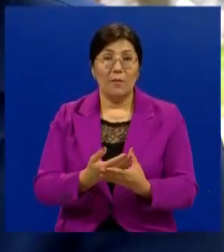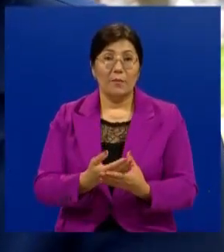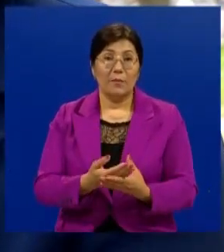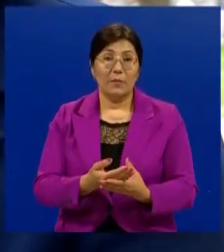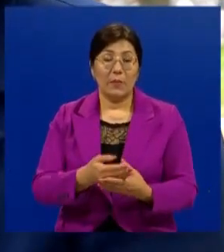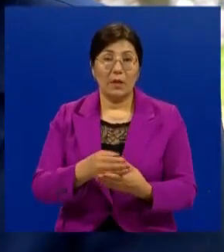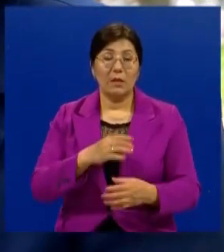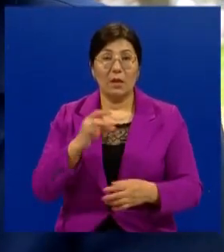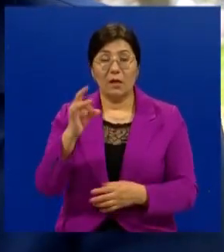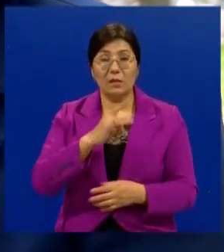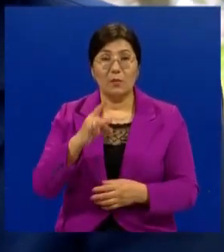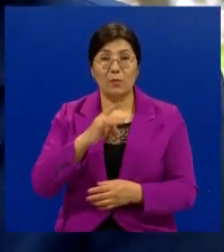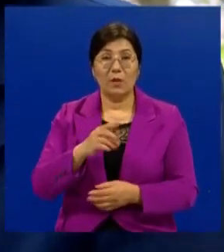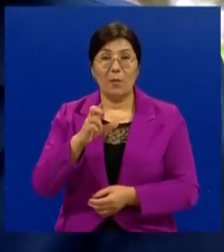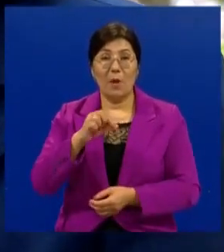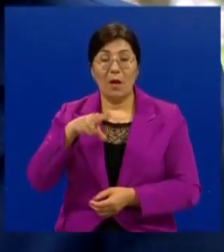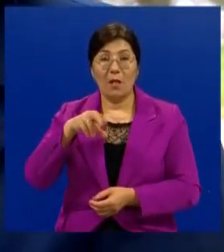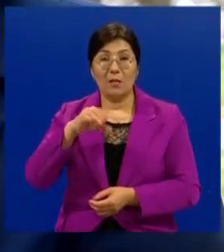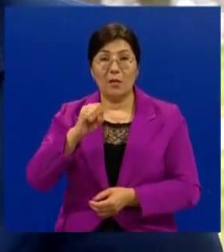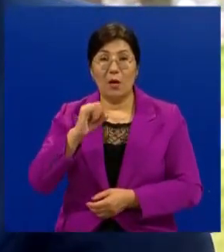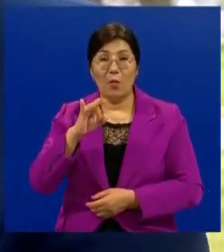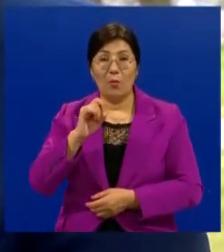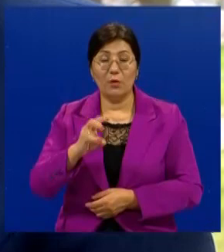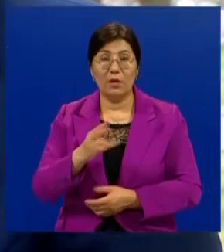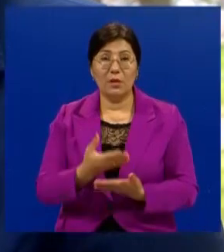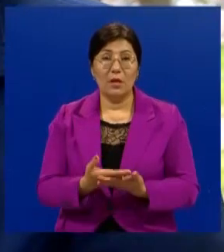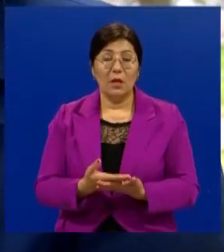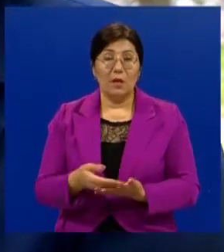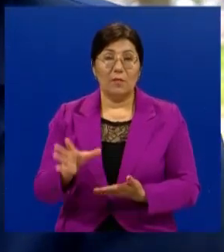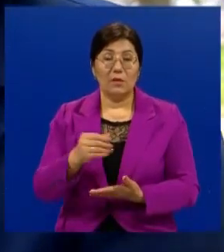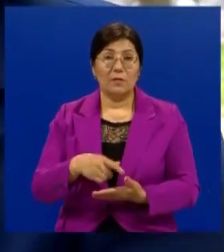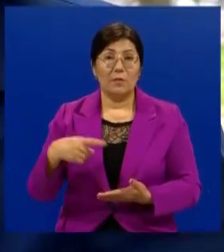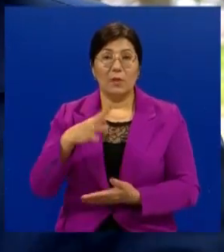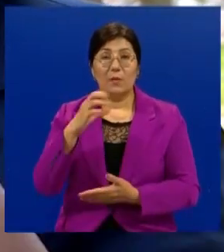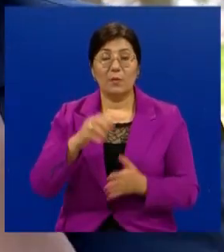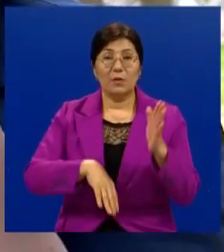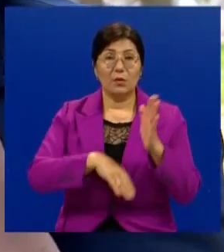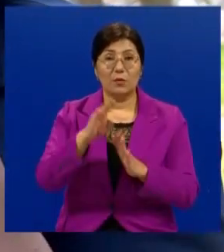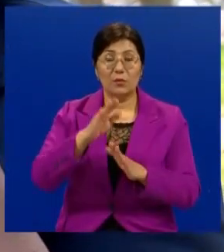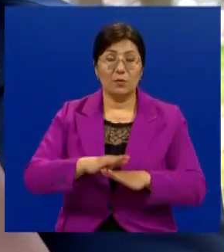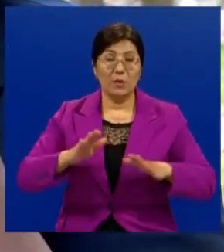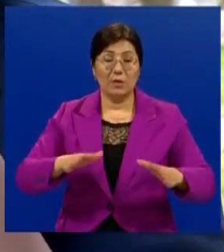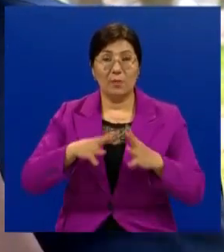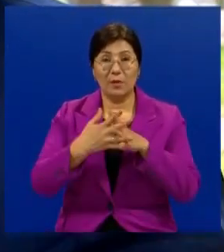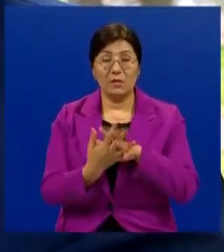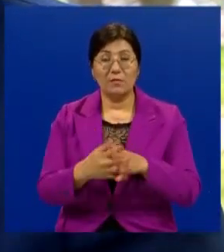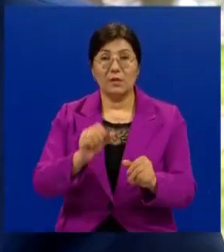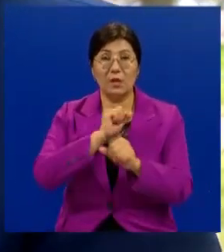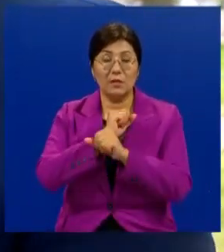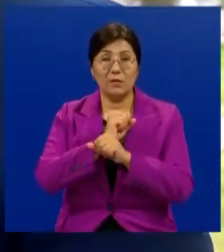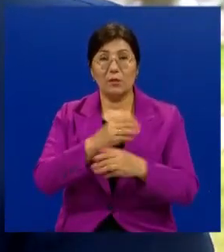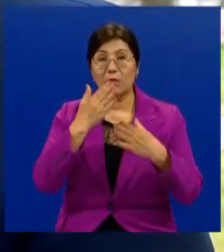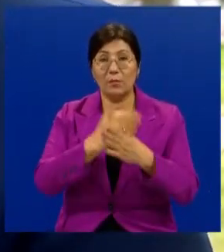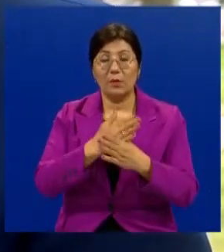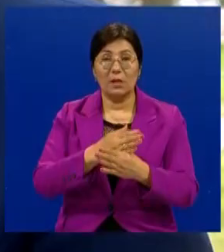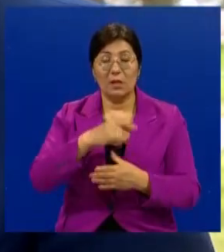поедут в республиканские лагеря Балдаурен и Бубек. Также порядка 1500 лучших школьников из сел отдохнут за счет фонда